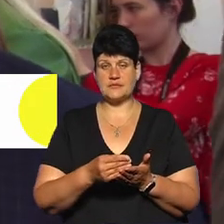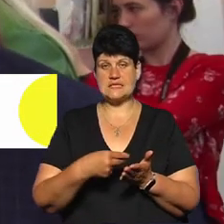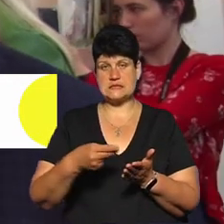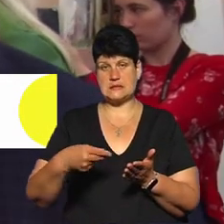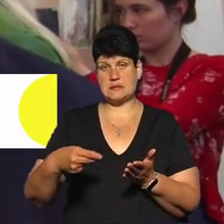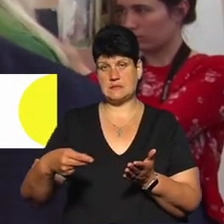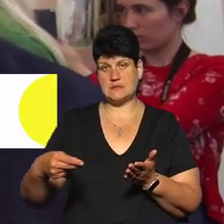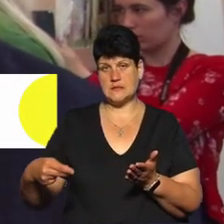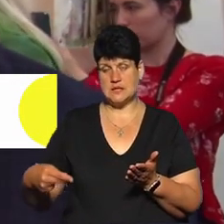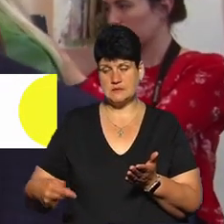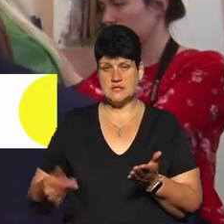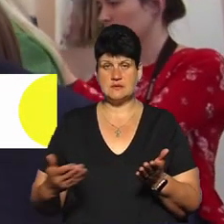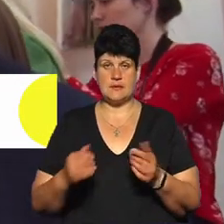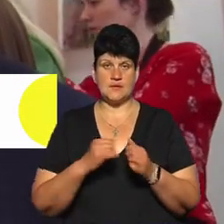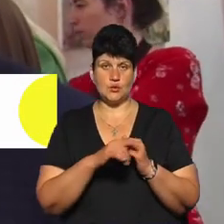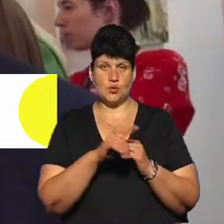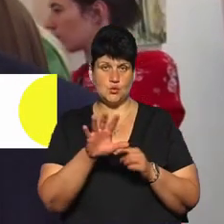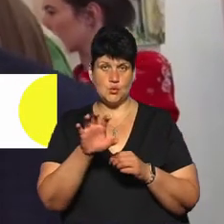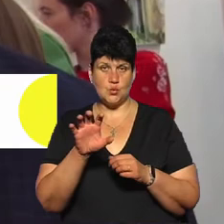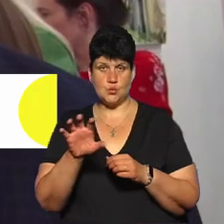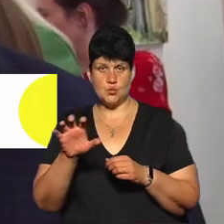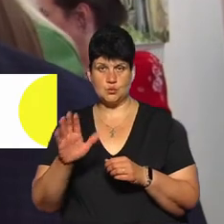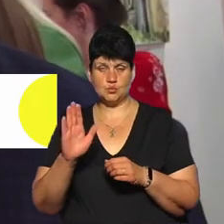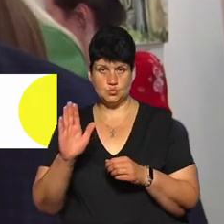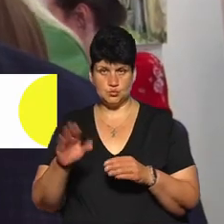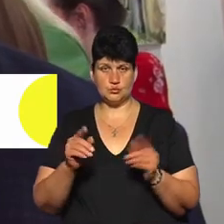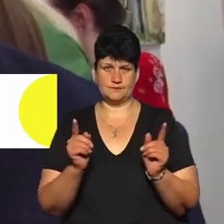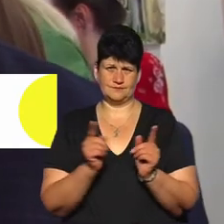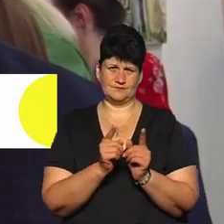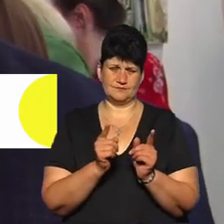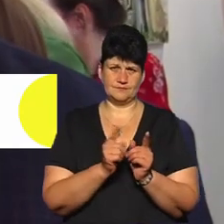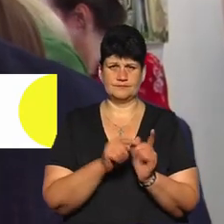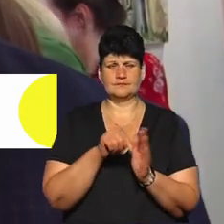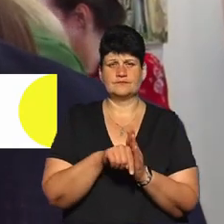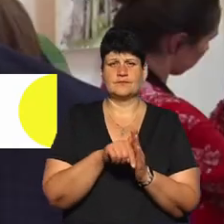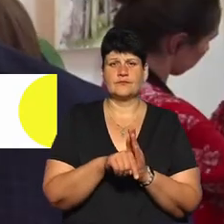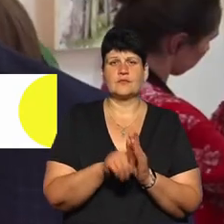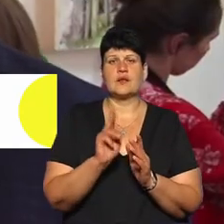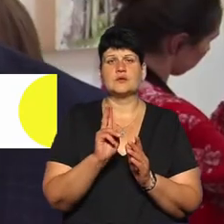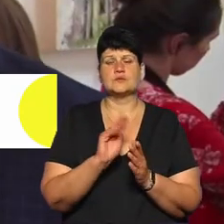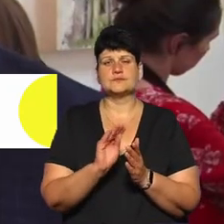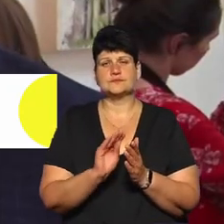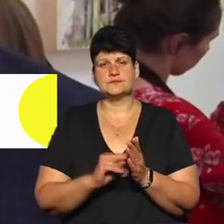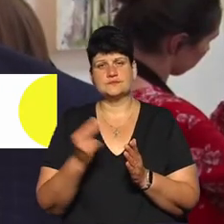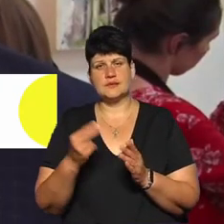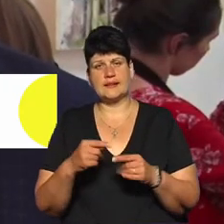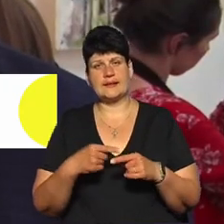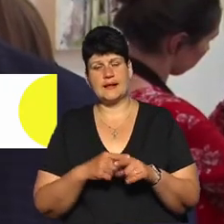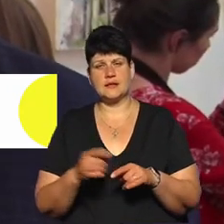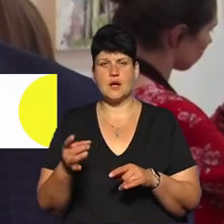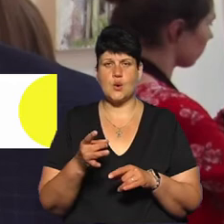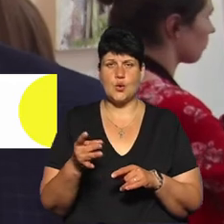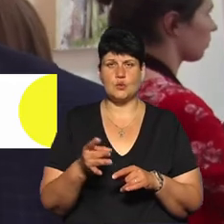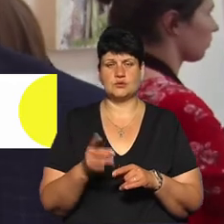під кожною фотографією буде дана коротка характеристика про автора, техніку, розмір. Деякі роботи будуть мати